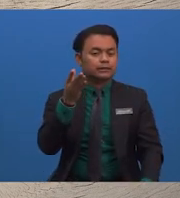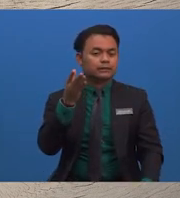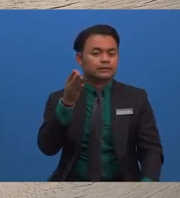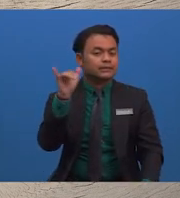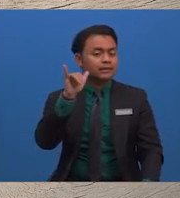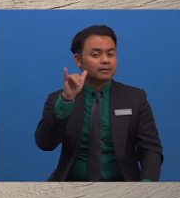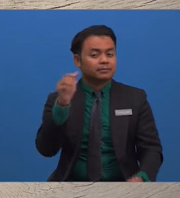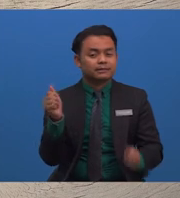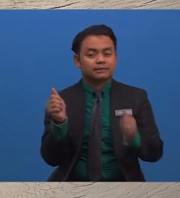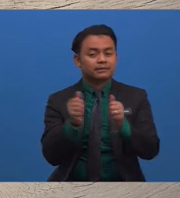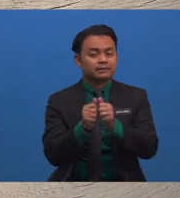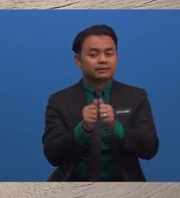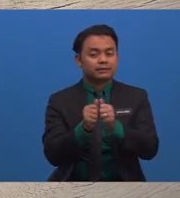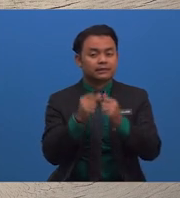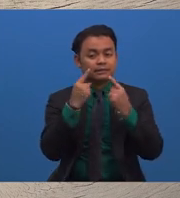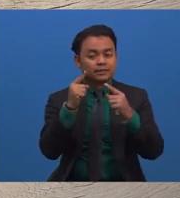murid-murid?